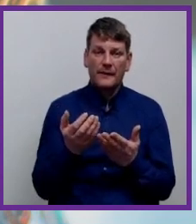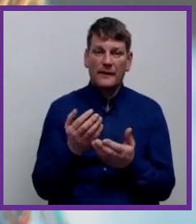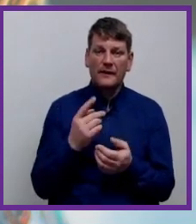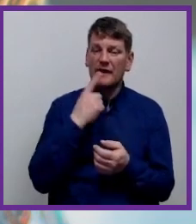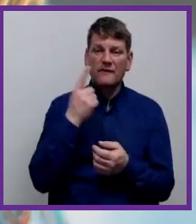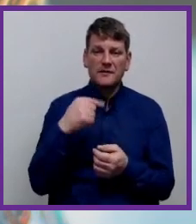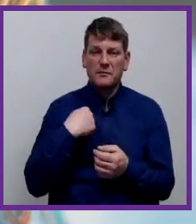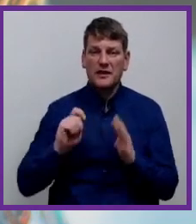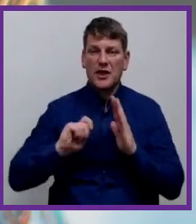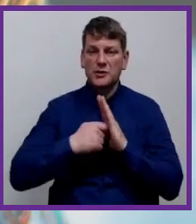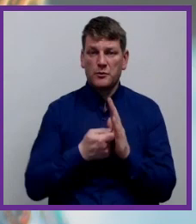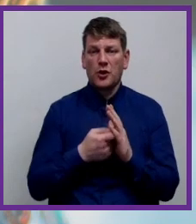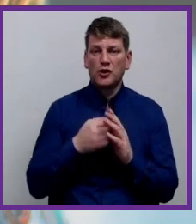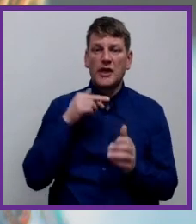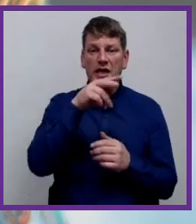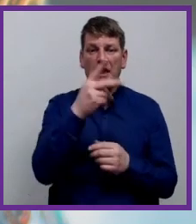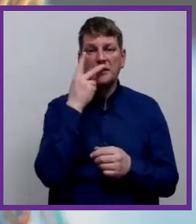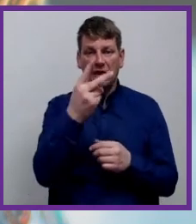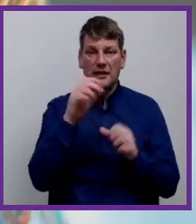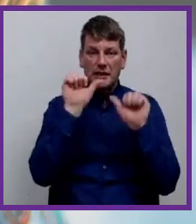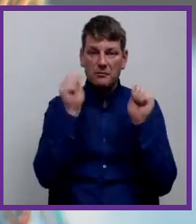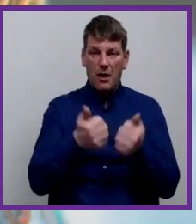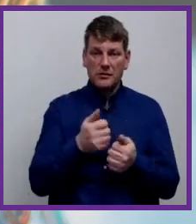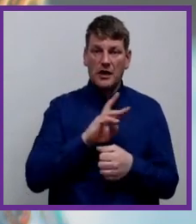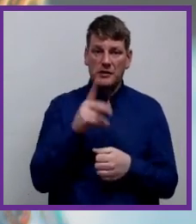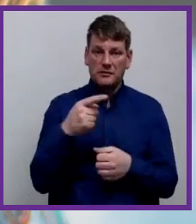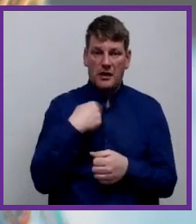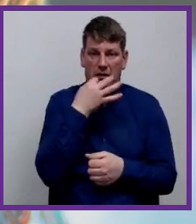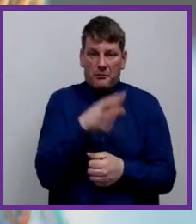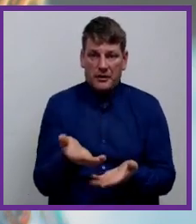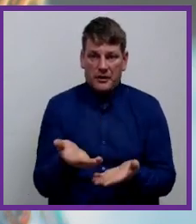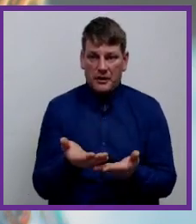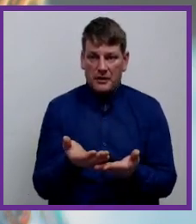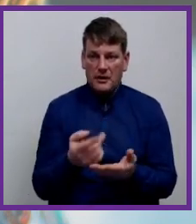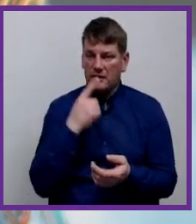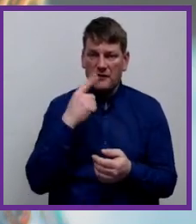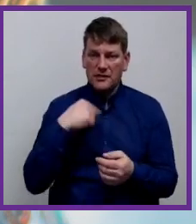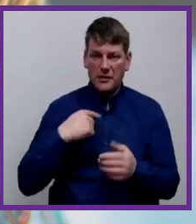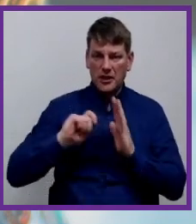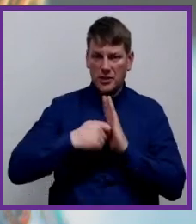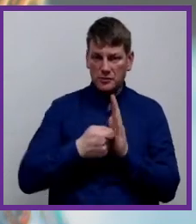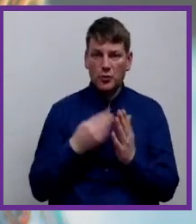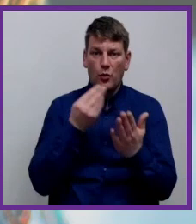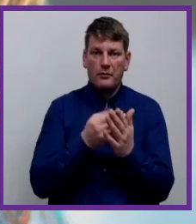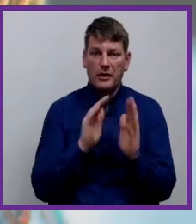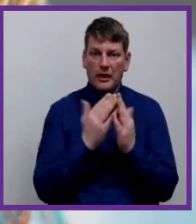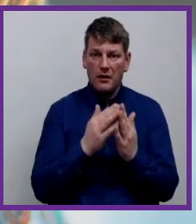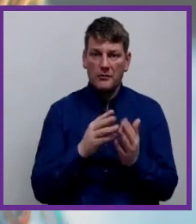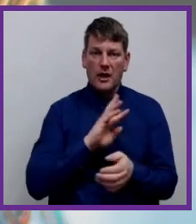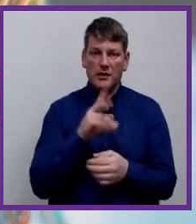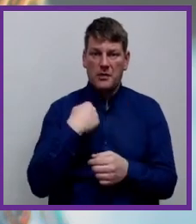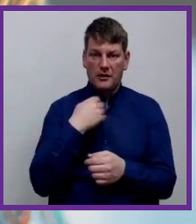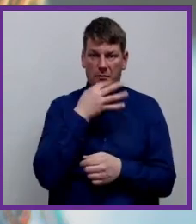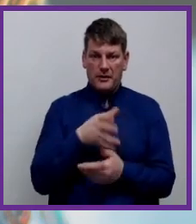neviens man nespiež iet un skatīties mākslu, kas man potenciāli nepatīk, neviens man nespiež nopirkt grāmatu, kas man potenciāli var